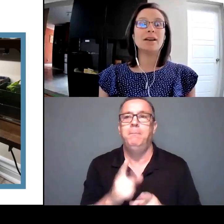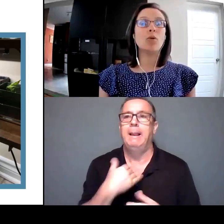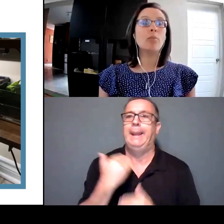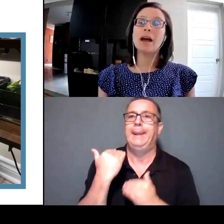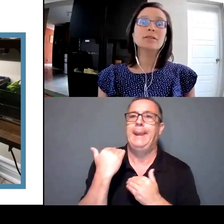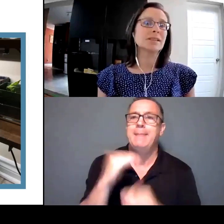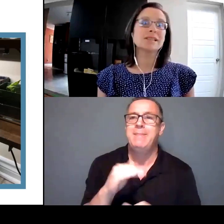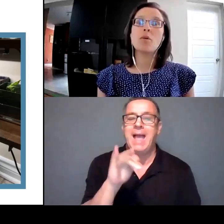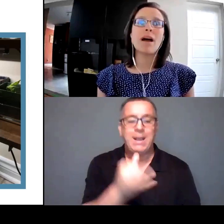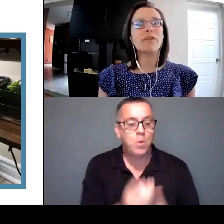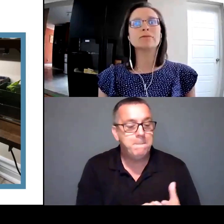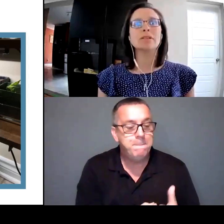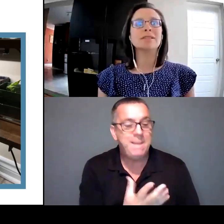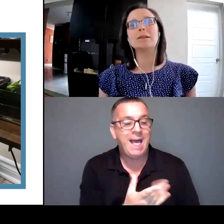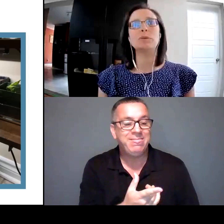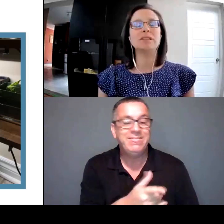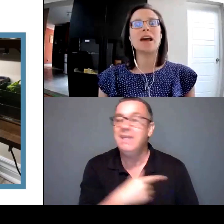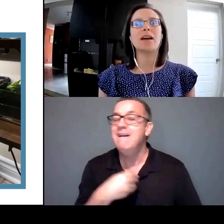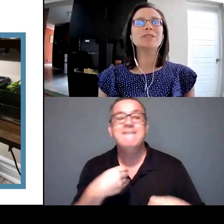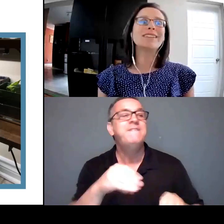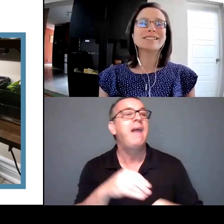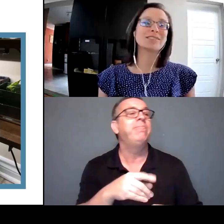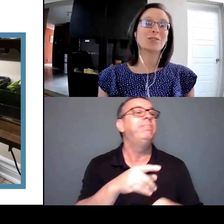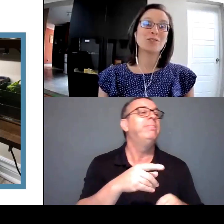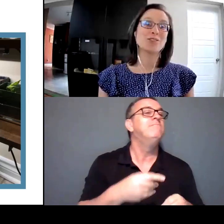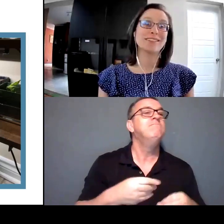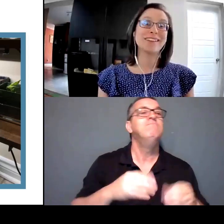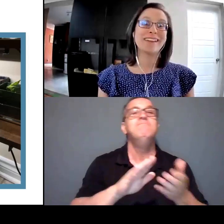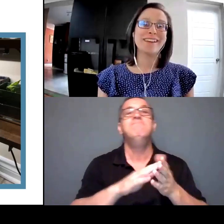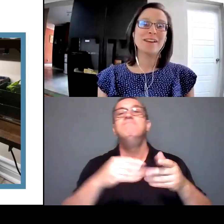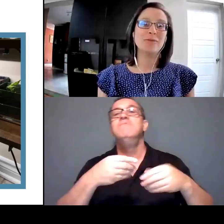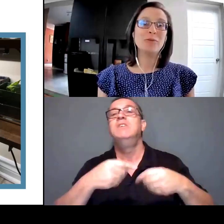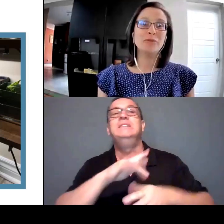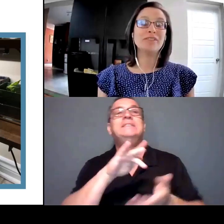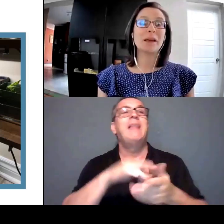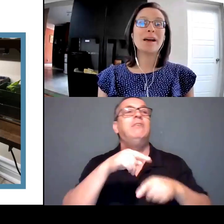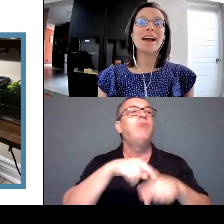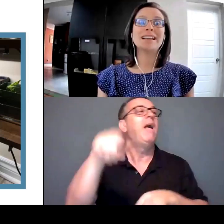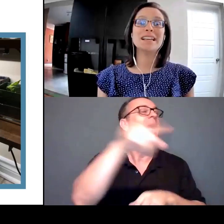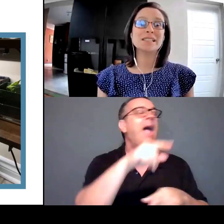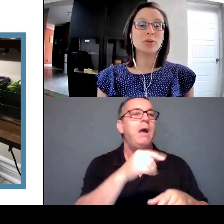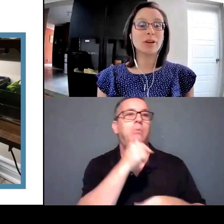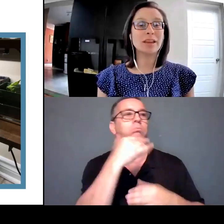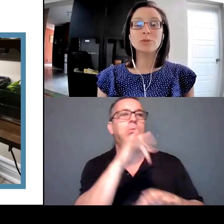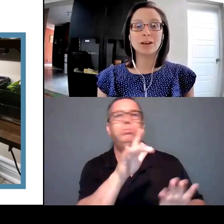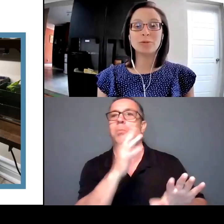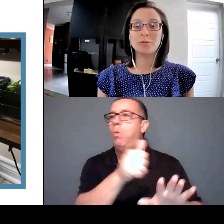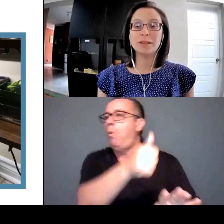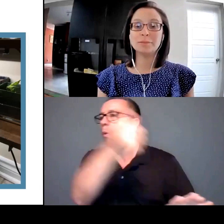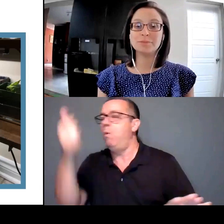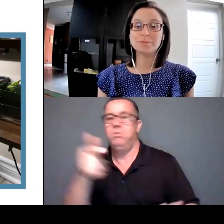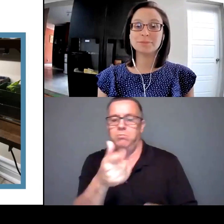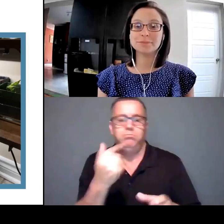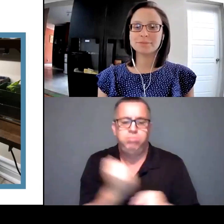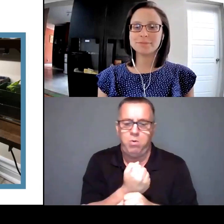limité aux plantes qui sont à vendre dans les pépinières ou dans les centres de jardin. Vous pouvez vraiment aller explorer autant que vous voulez.